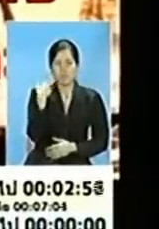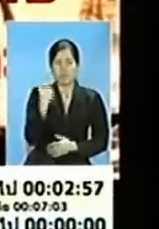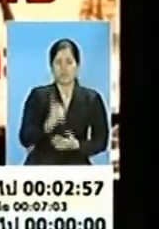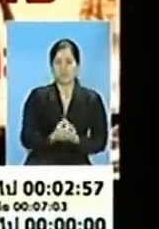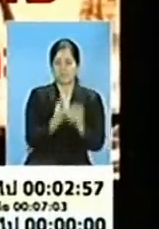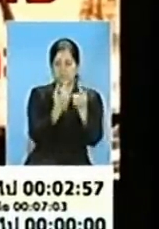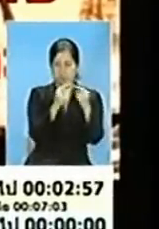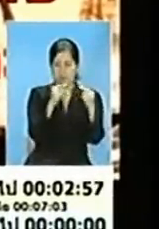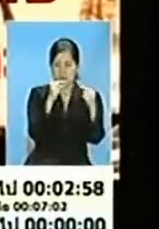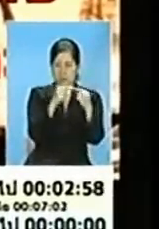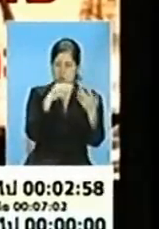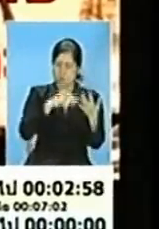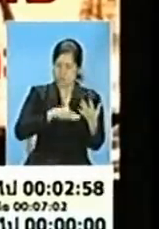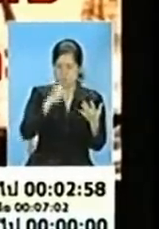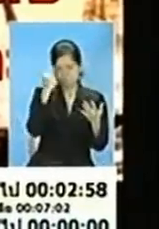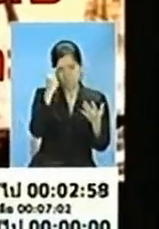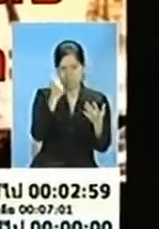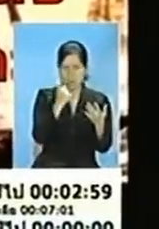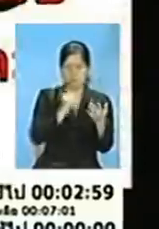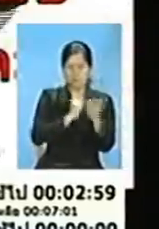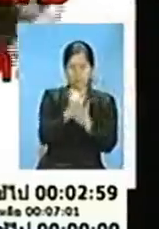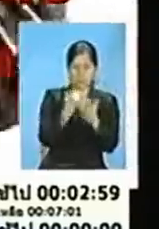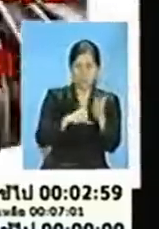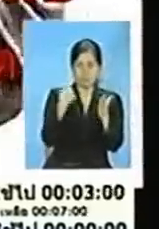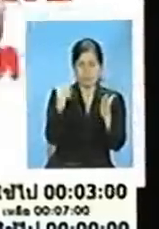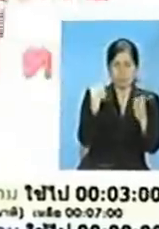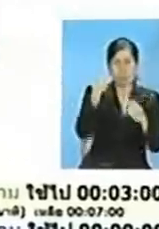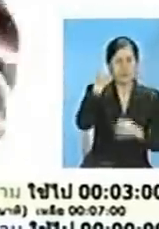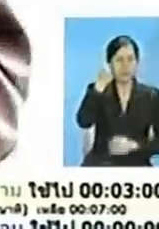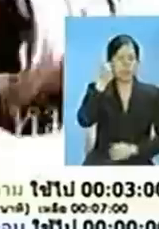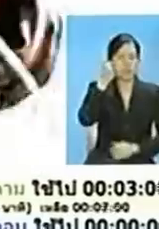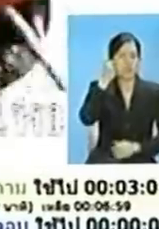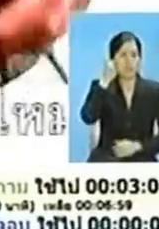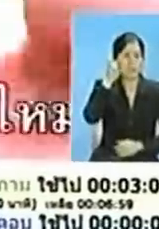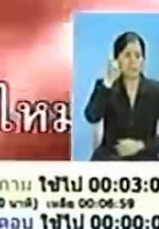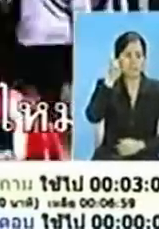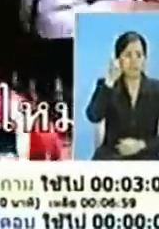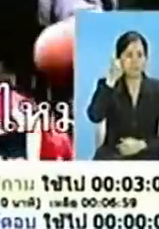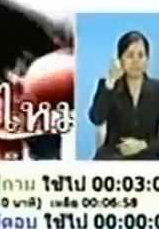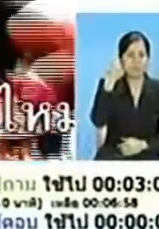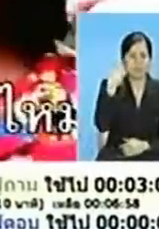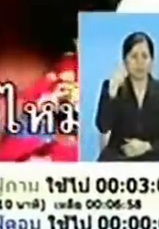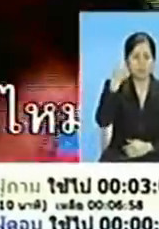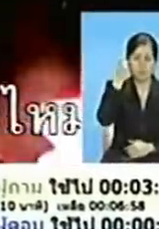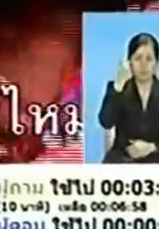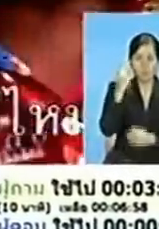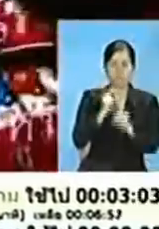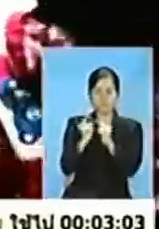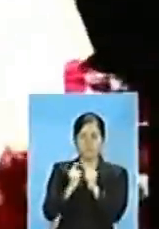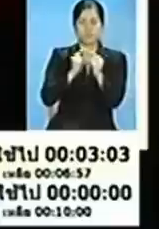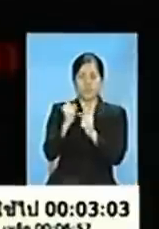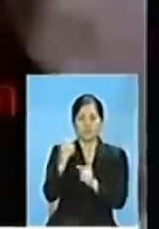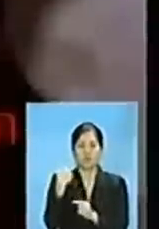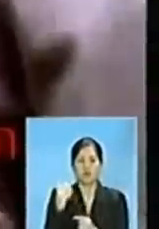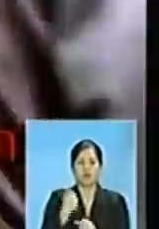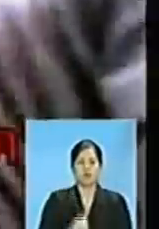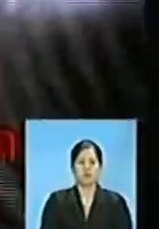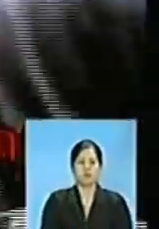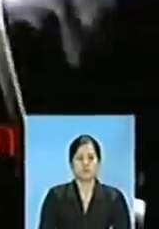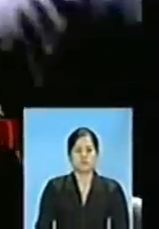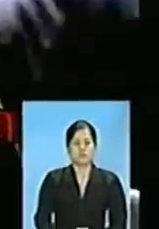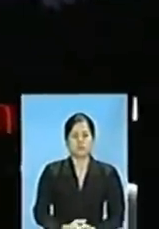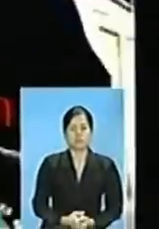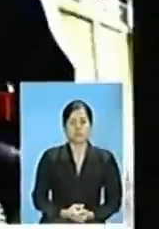จสายก็ส่งโทรศัพท์บอกให้เจ้าหน้าที่ตม. ช่อง6อย่างเดียวใช่ไหม ช่อง6แล้วก็มีคุณร ับไปที่ช่อง6เ